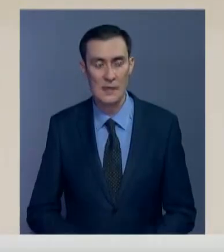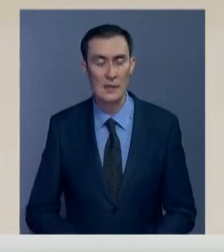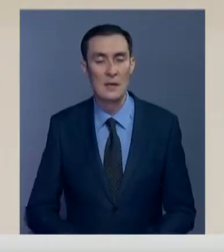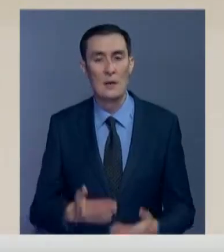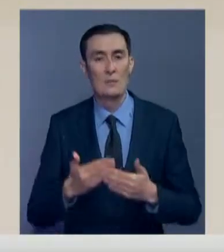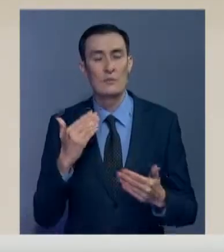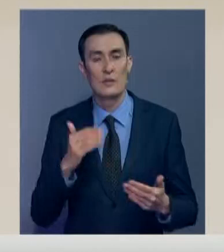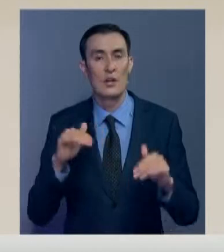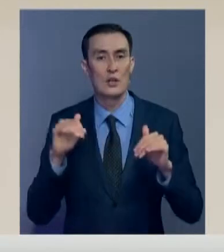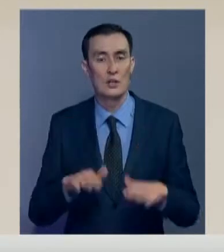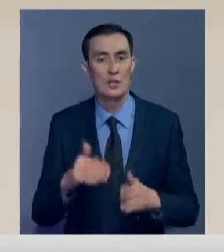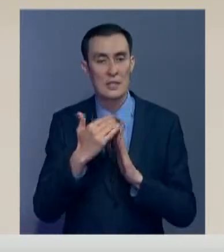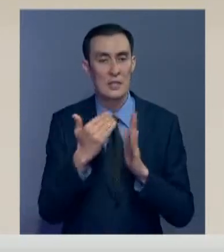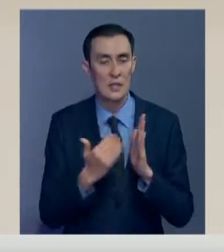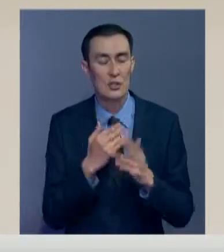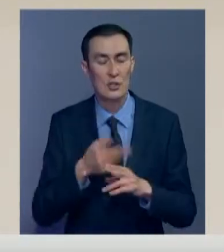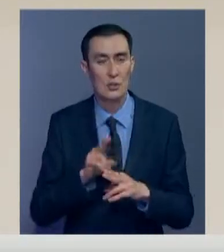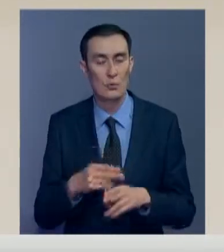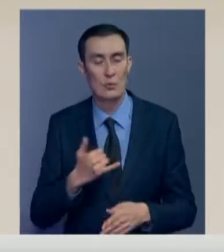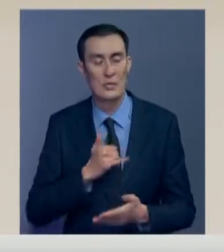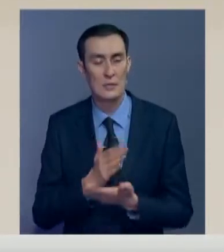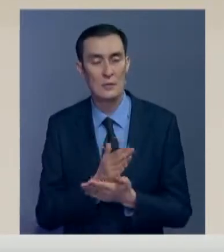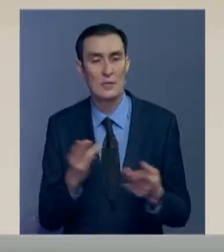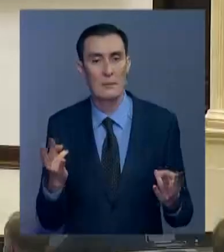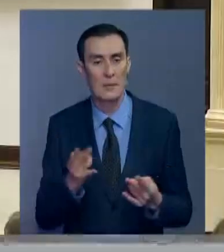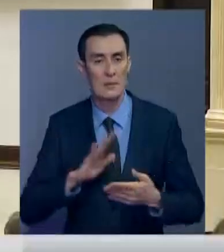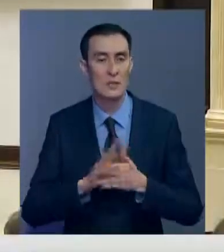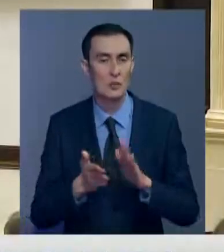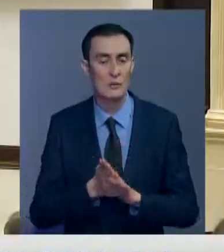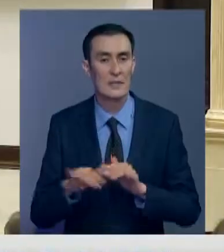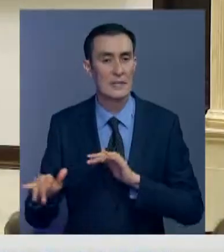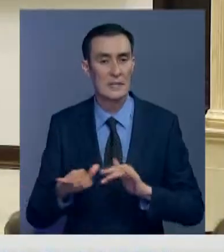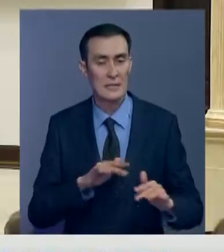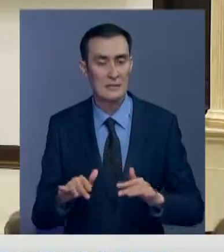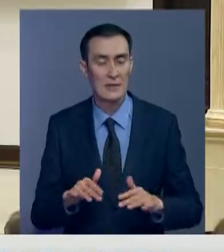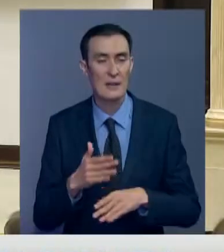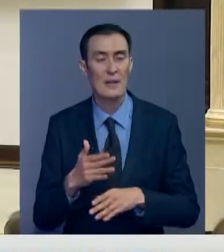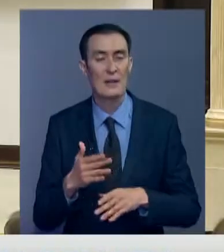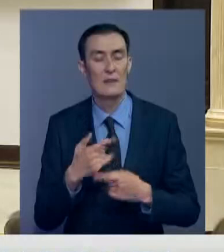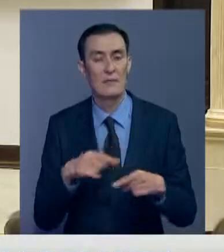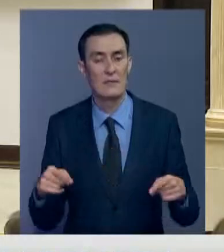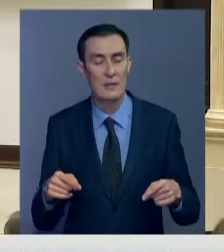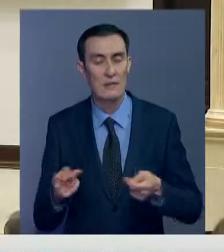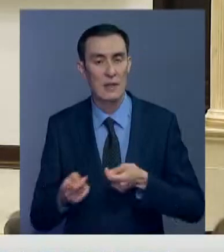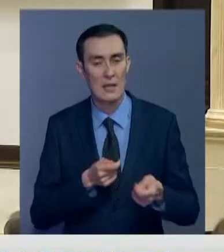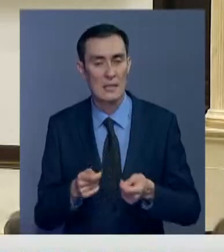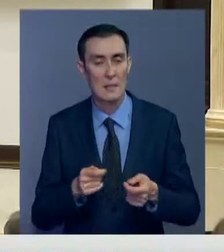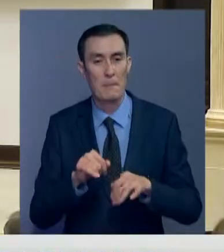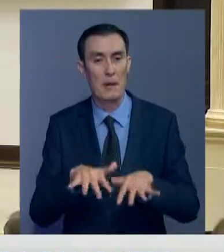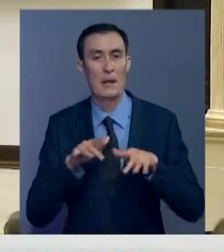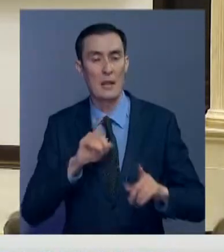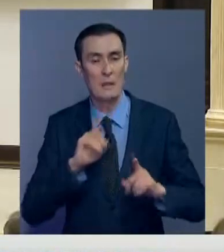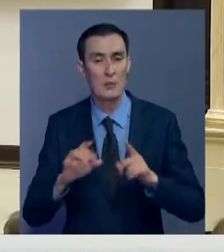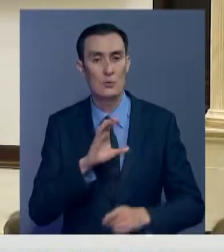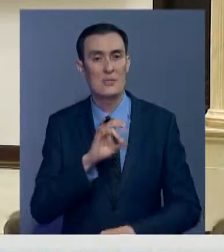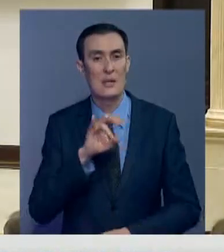Прежде всего, для решения задач, которые стоят перед нами, необходимы согласованные действия всех ветвей власти. Парламенту, в частности,